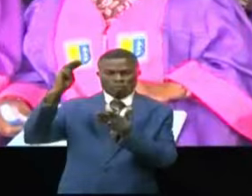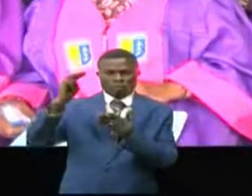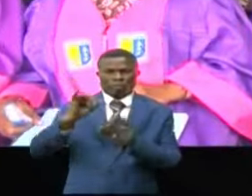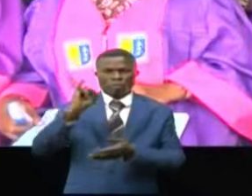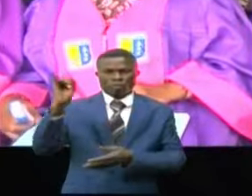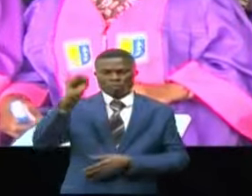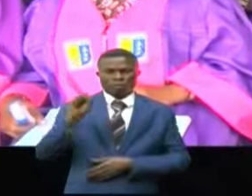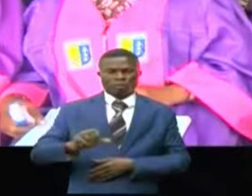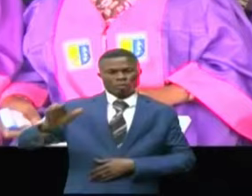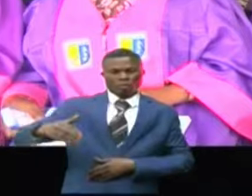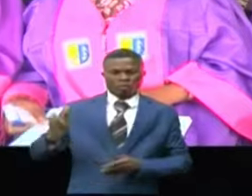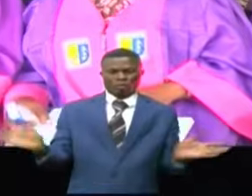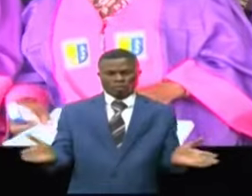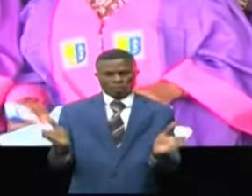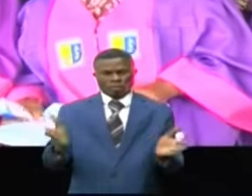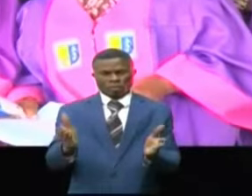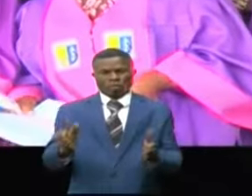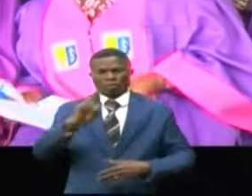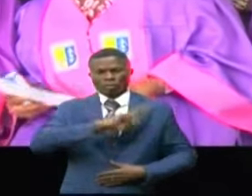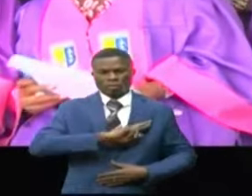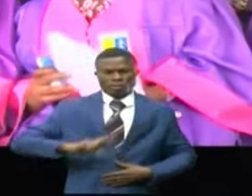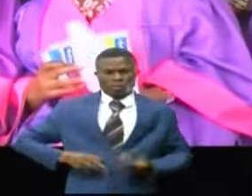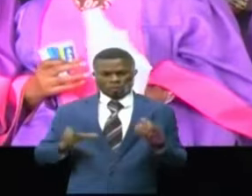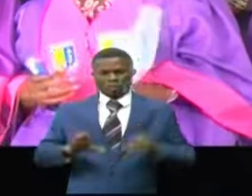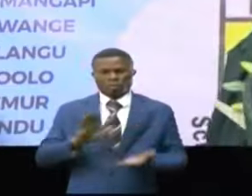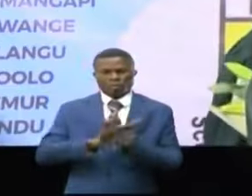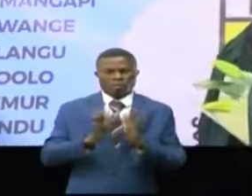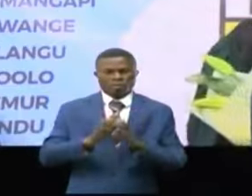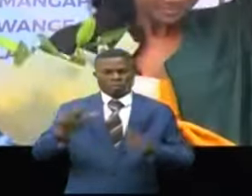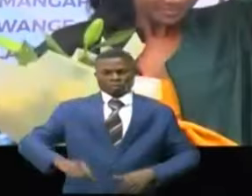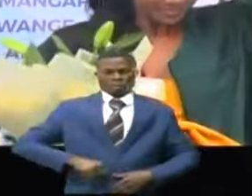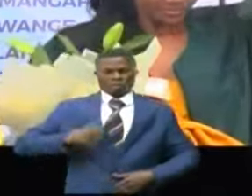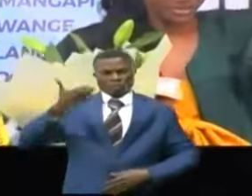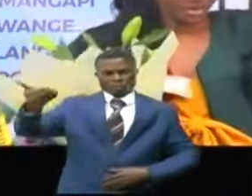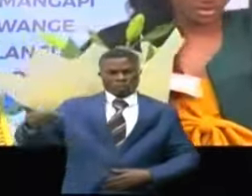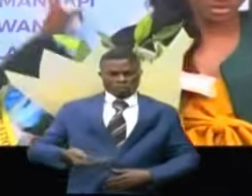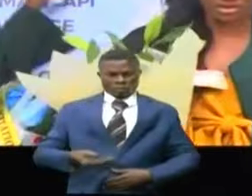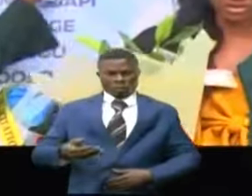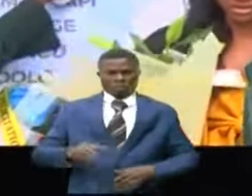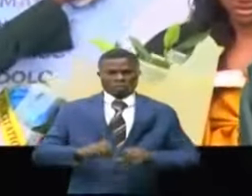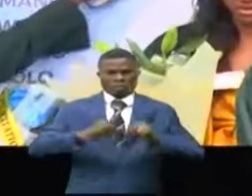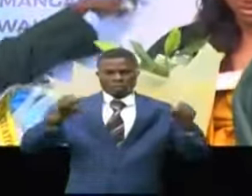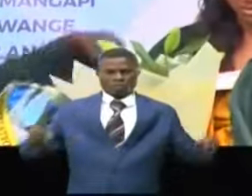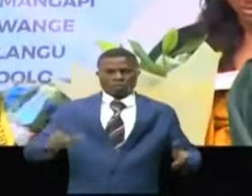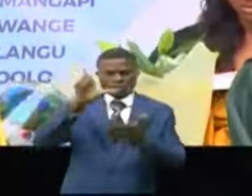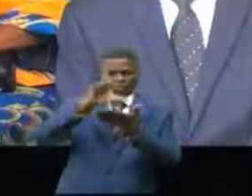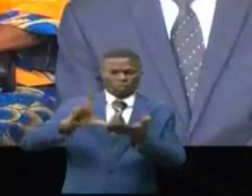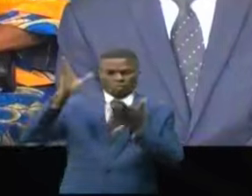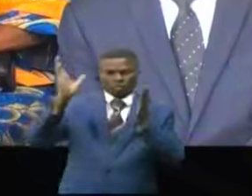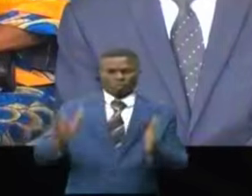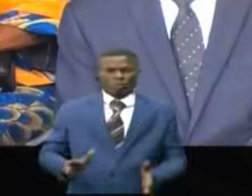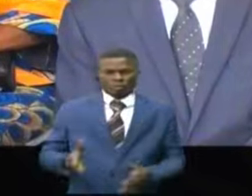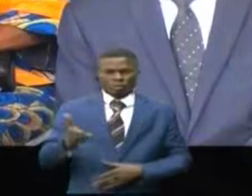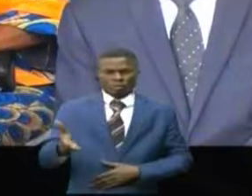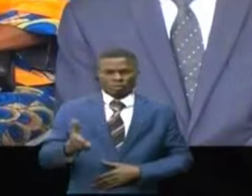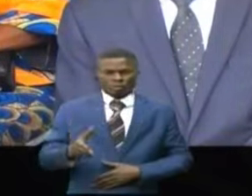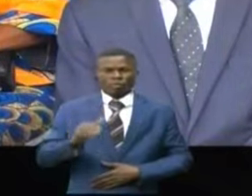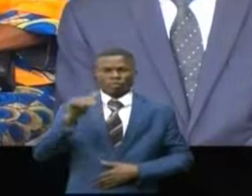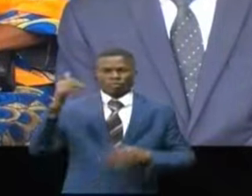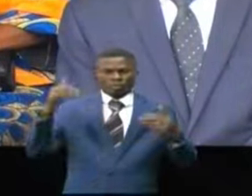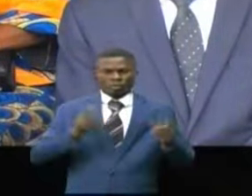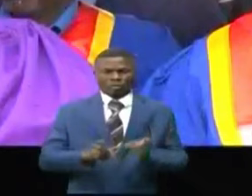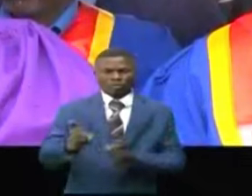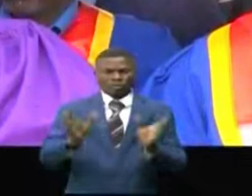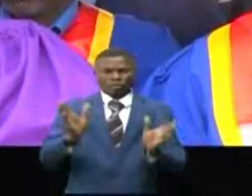pour l'encadrement. La RDC doit être fière d'accueillir plus de 50 licenciés en management. Le directeur général de